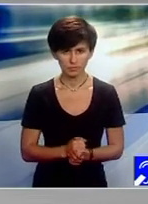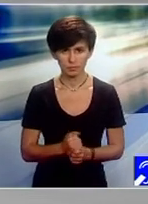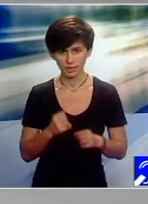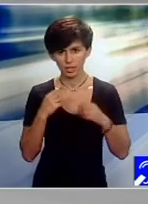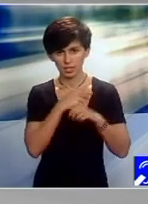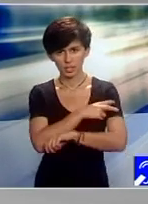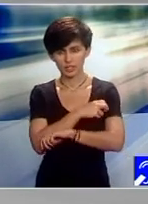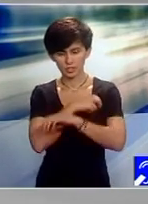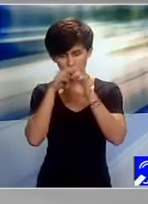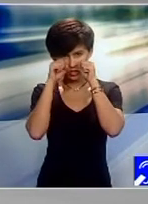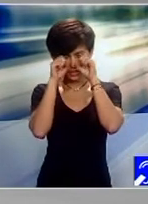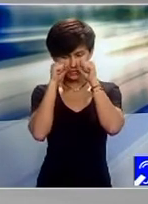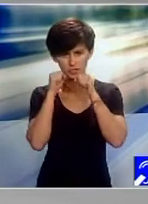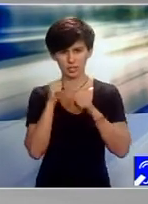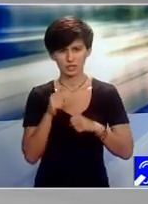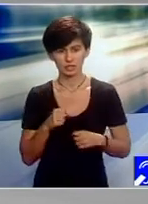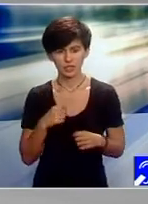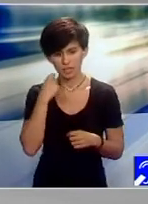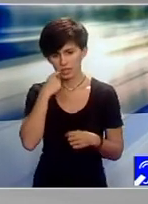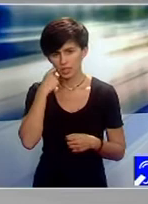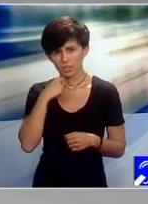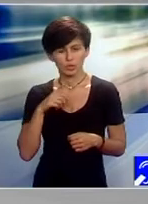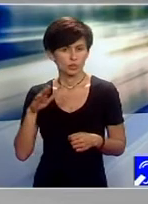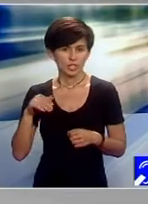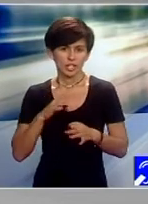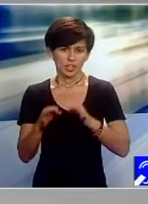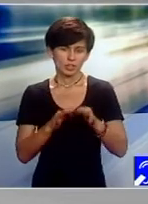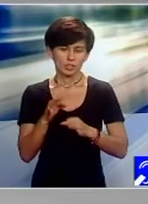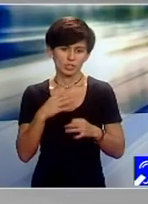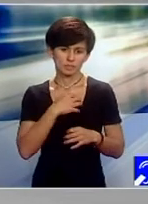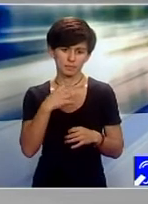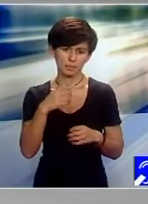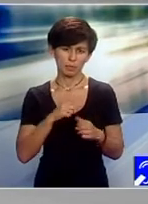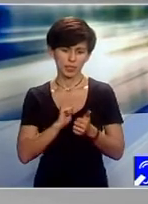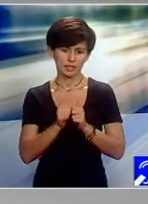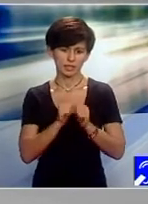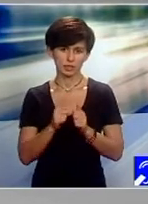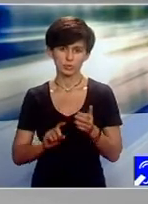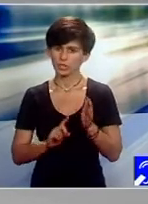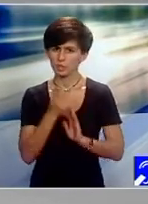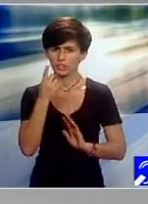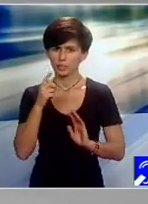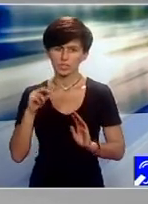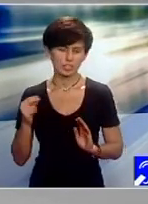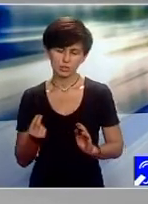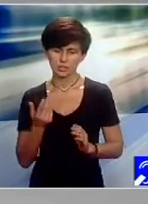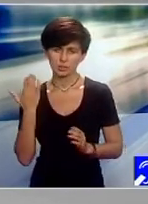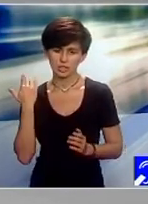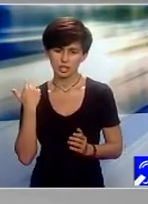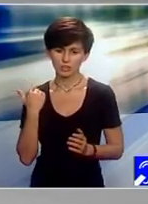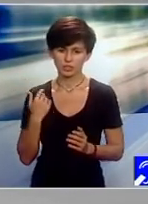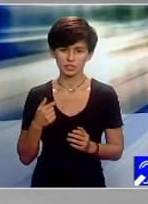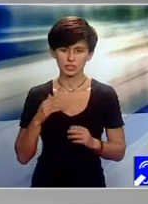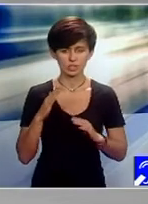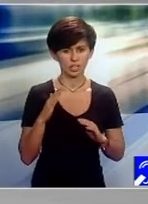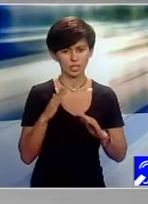Liceul Special pentru Deficienți de Vedere din Cluj-Napoca are o tradiție bogată în sport. Performanțe remarcabile au fost înregistrate la judo,